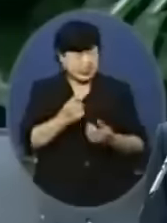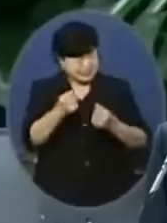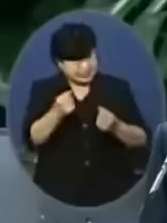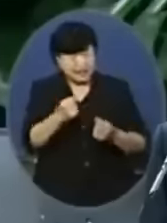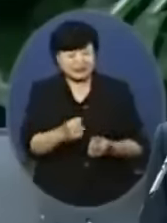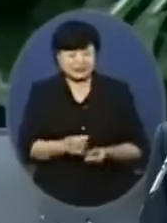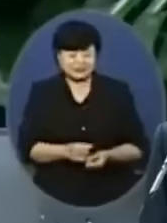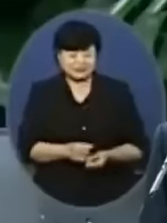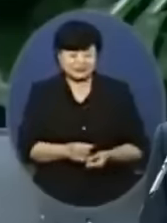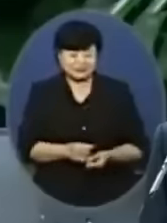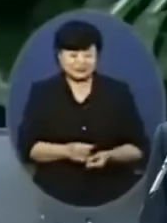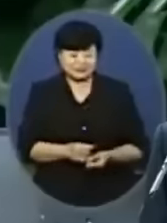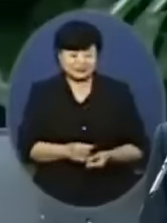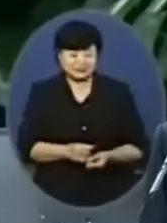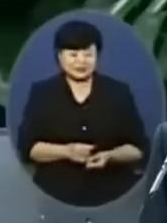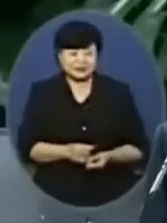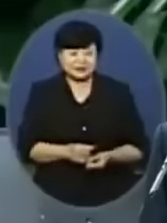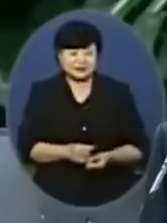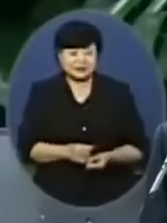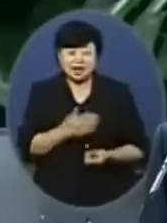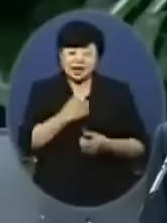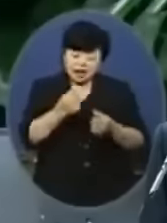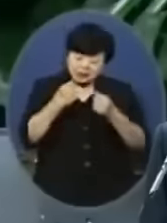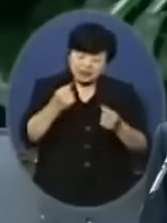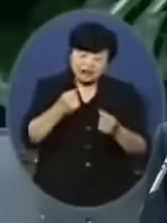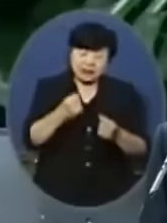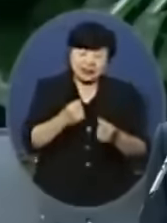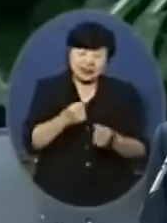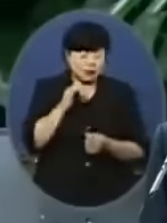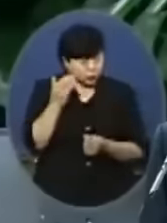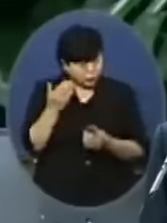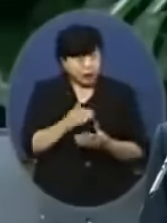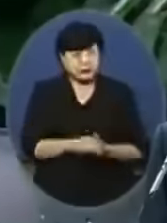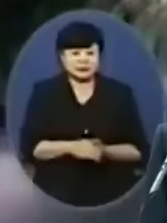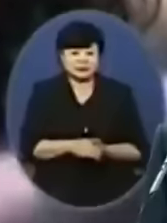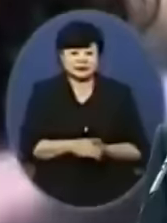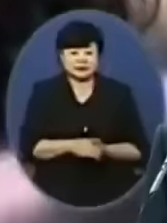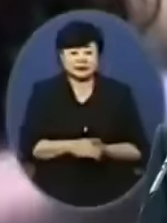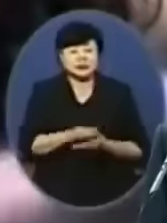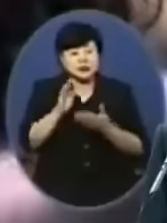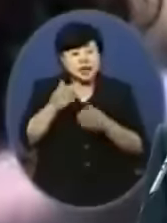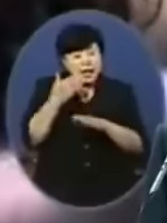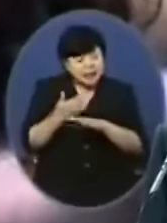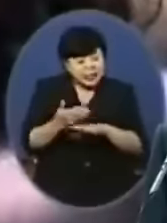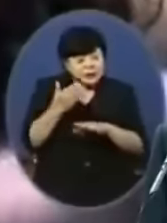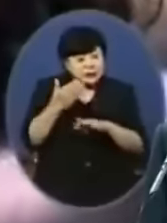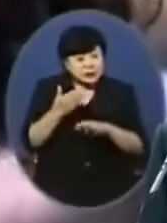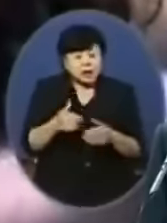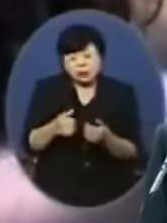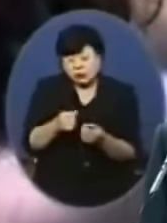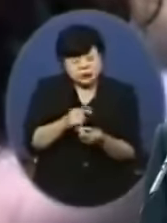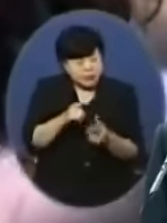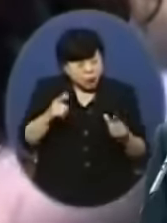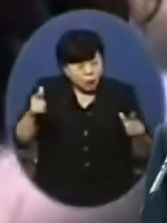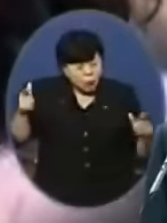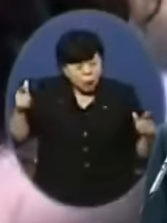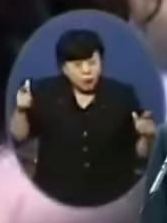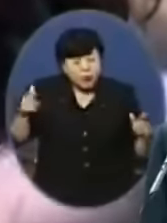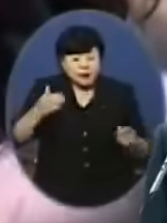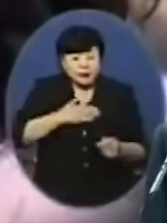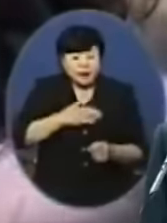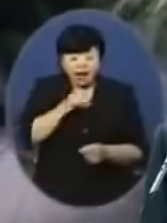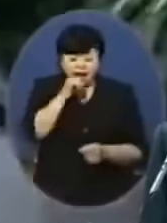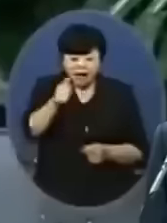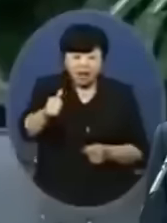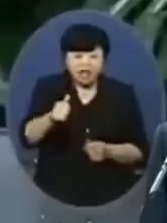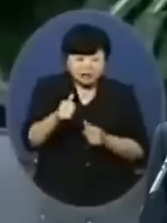그러므로 나는 범사에 잘 된다. 강건하다니까 나는 강건하다. 그 이외에 다른 애하고 난 타협하지 않는다. 나는